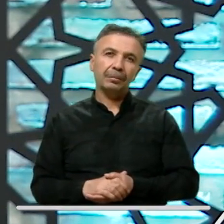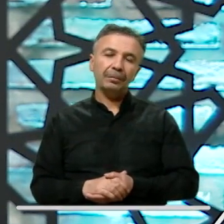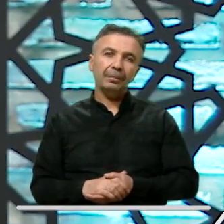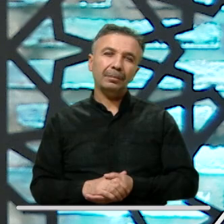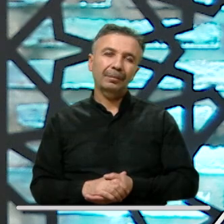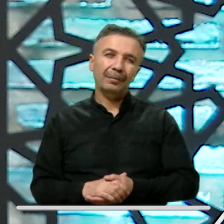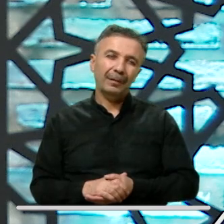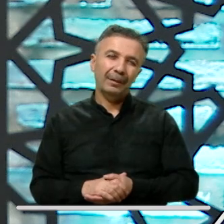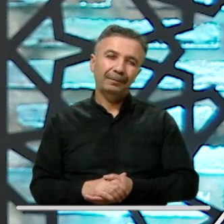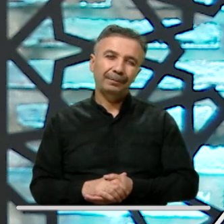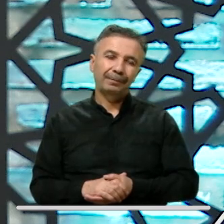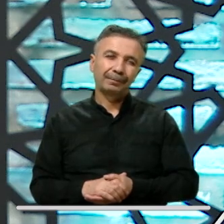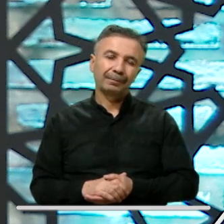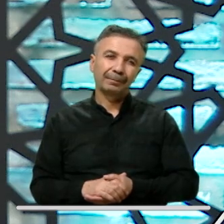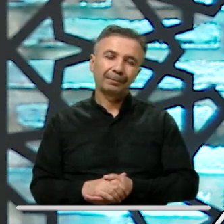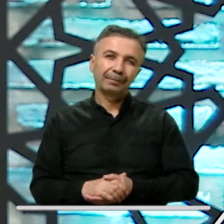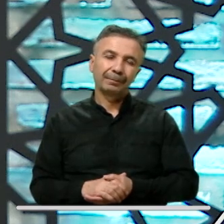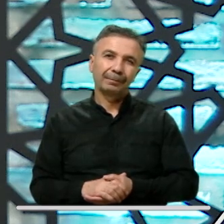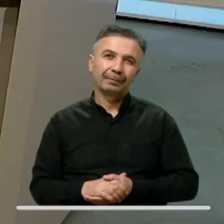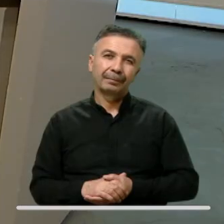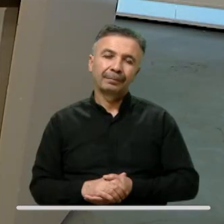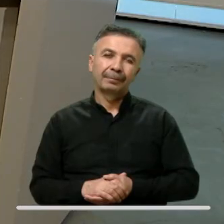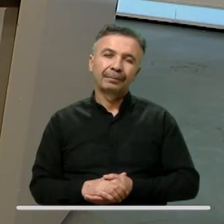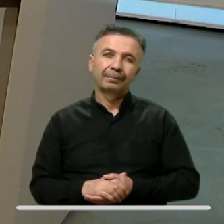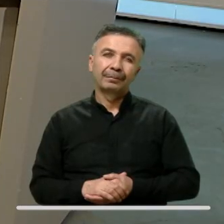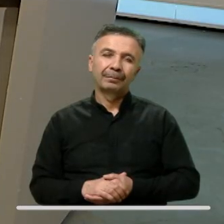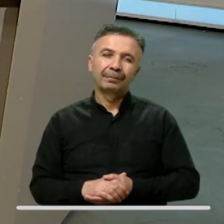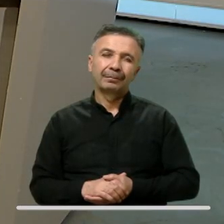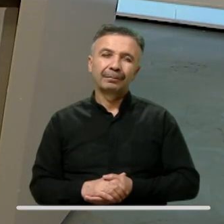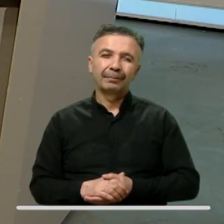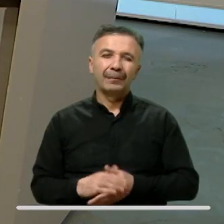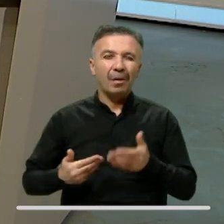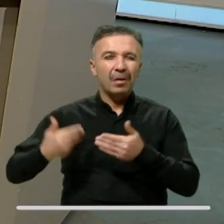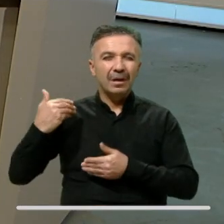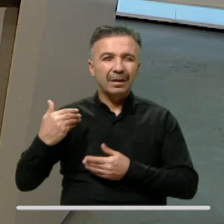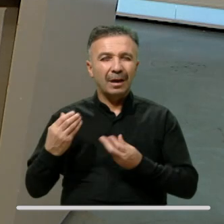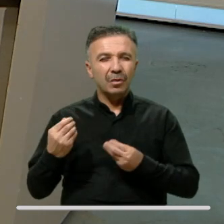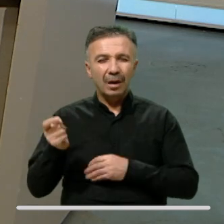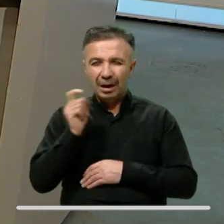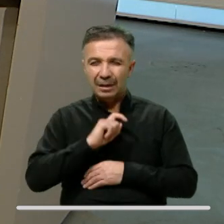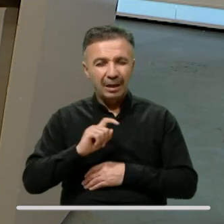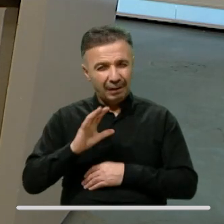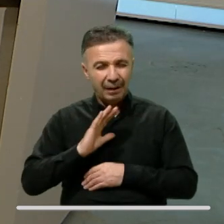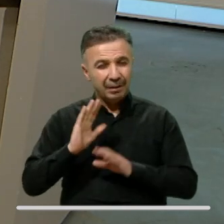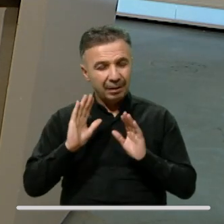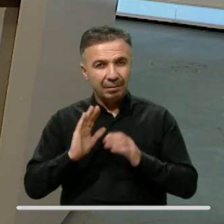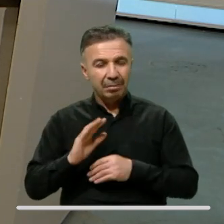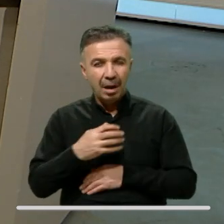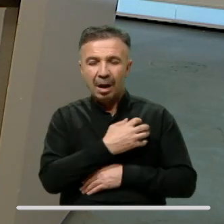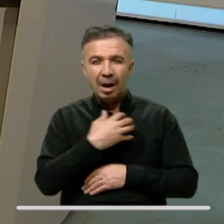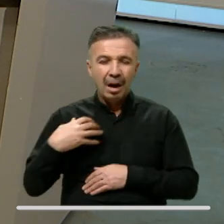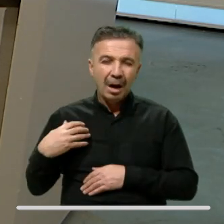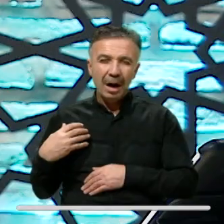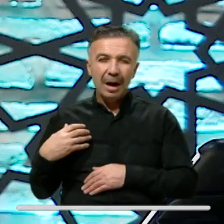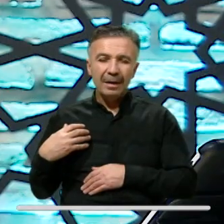cennette karşılaşırsınız. Konya'ya selam ediyorum. Hayırlı akşamlar. Eskiden daha çok bu tarz hatalar yapılırdı. Anne